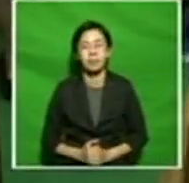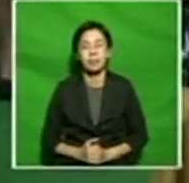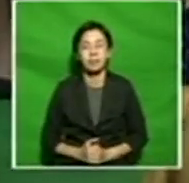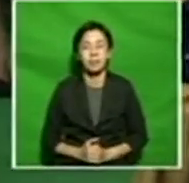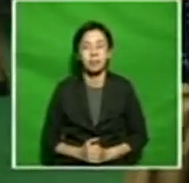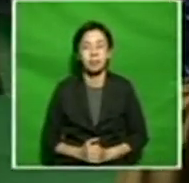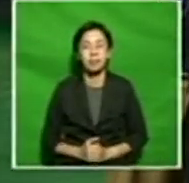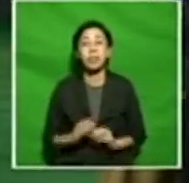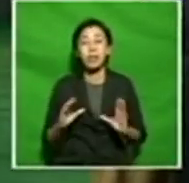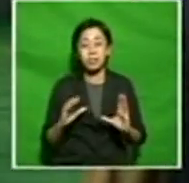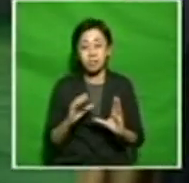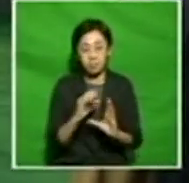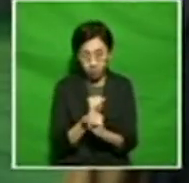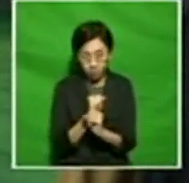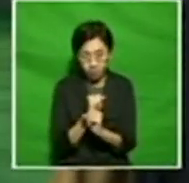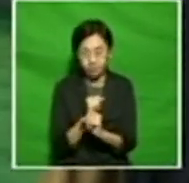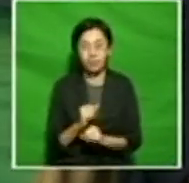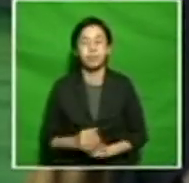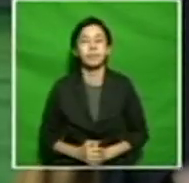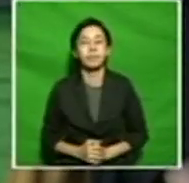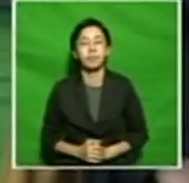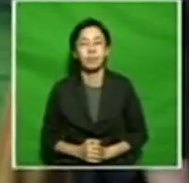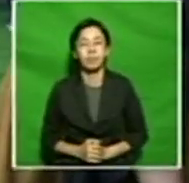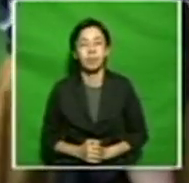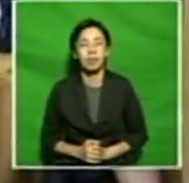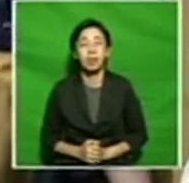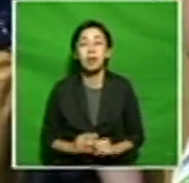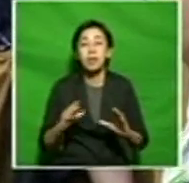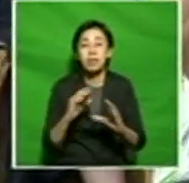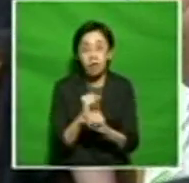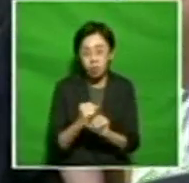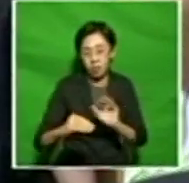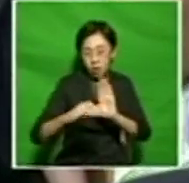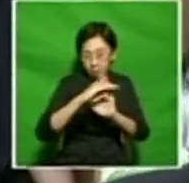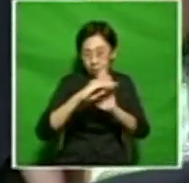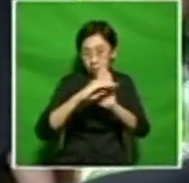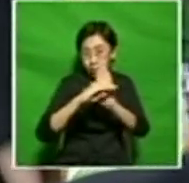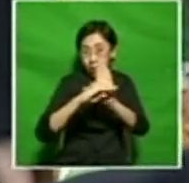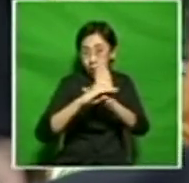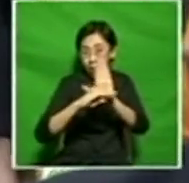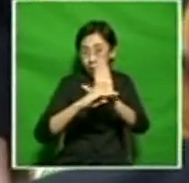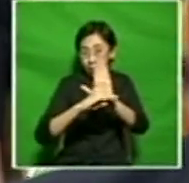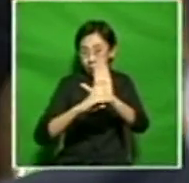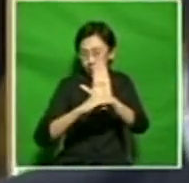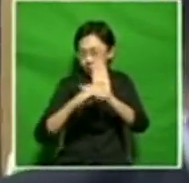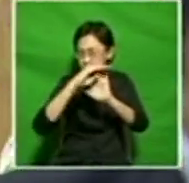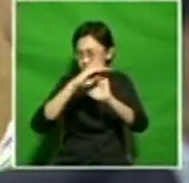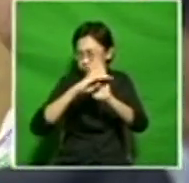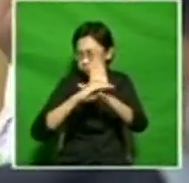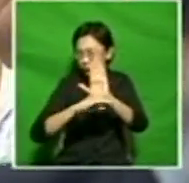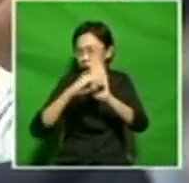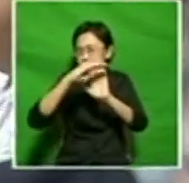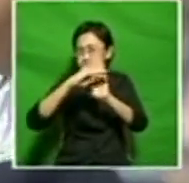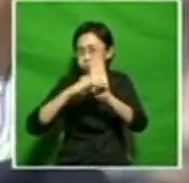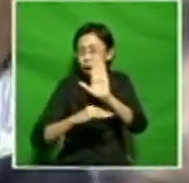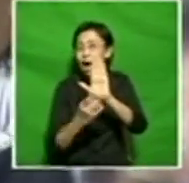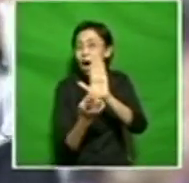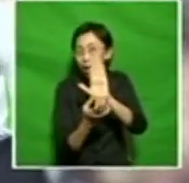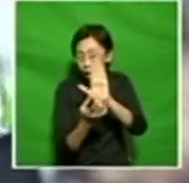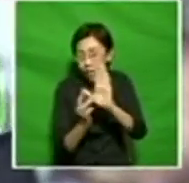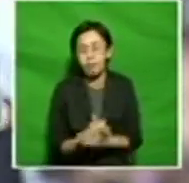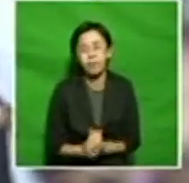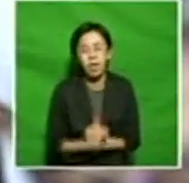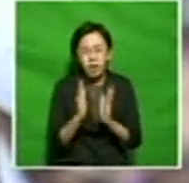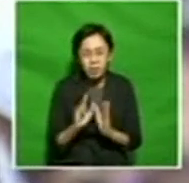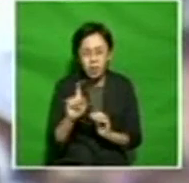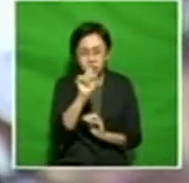โดยสรุปผมจะสรุปให้ฟังว่าในข้อกำหนดนี้ได้พูดถึงอะไรเอาไว้บ้างซึ่งมันก็จะเป็นการตอบคำถามนะ